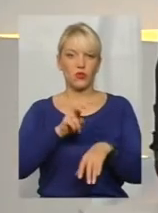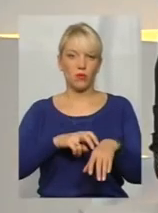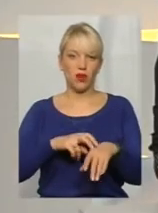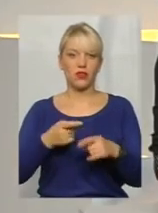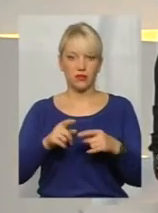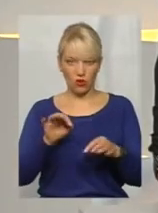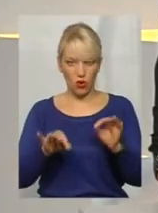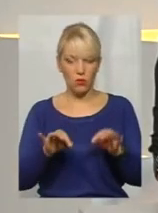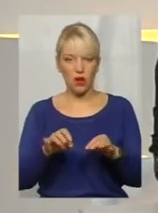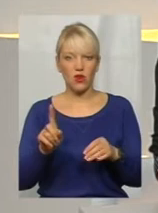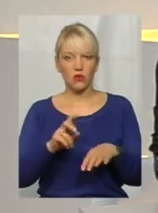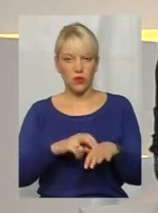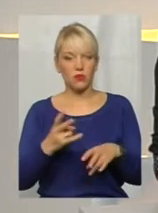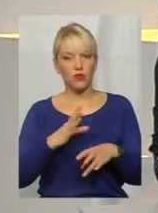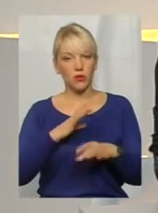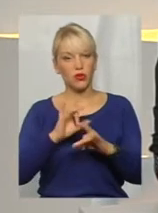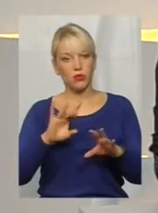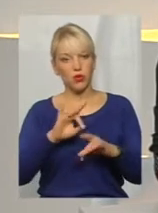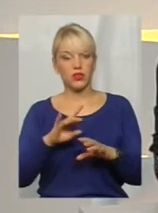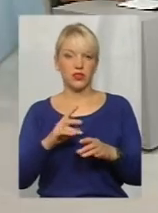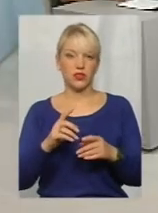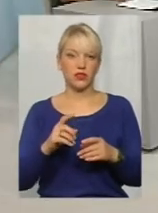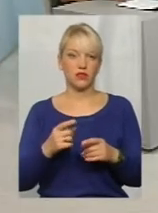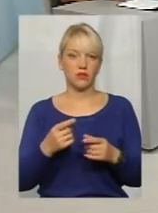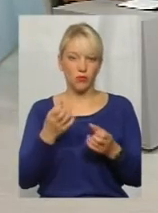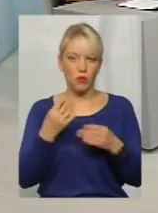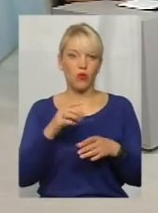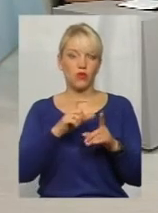Мала би лікар підійти і просто пояснити людям нормально?